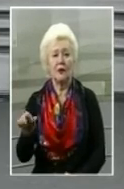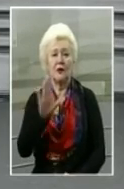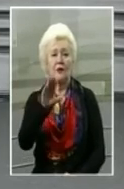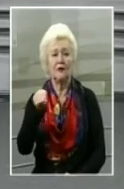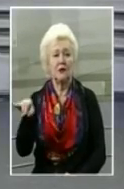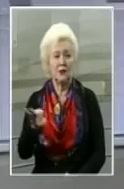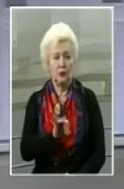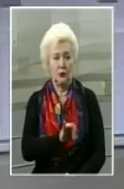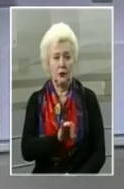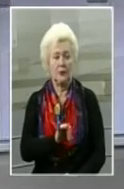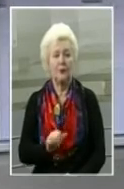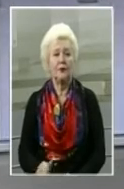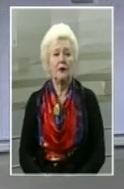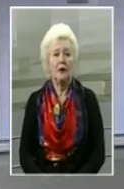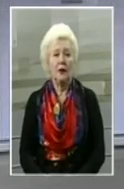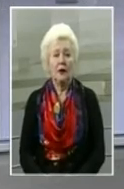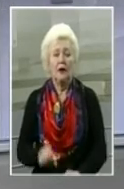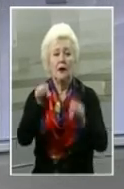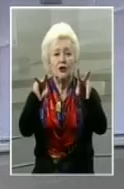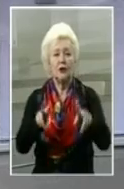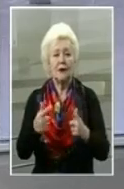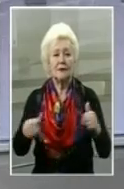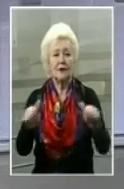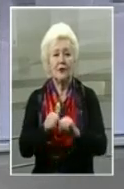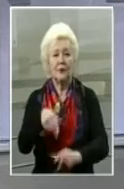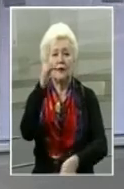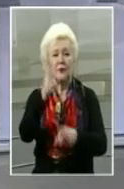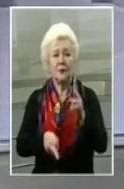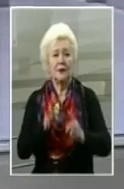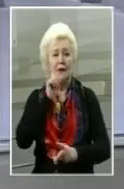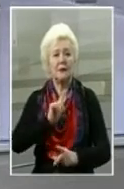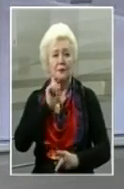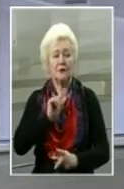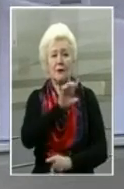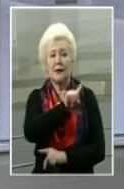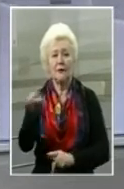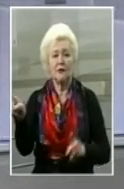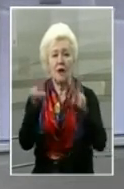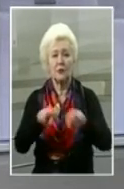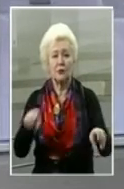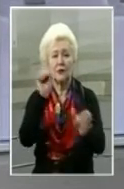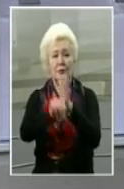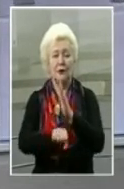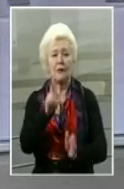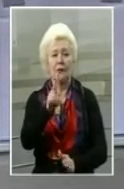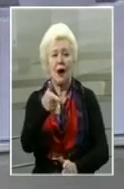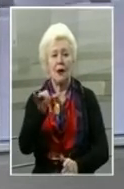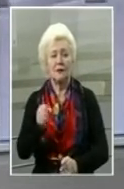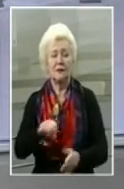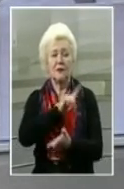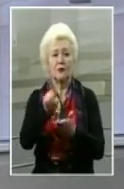Валентини Туніної. Членство в партії припиняю тимчасово на час розслідування вбивства Катерини Гандзюк. З